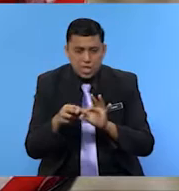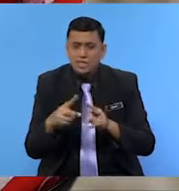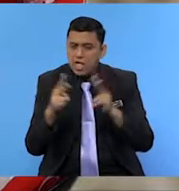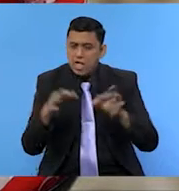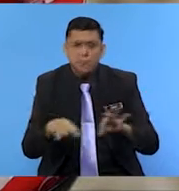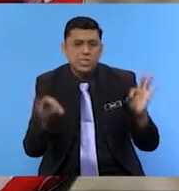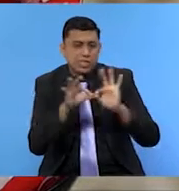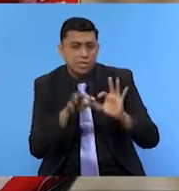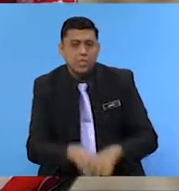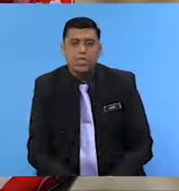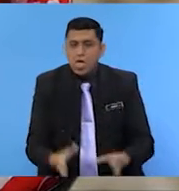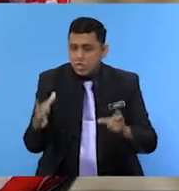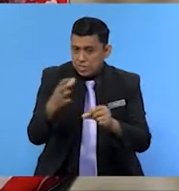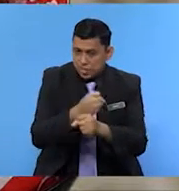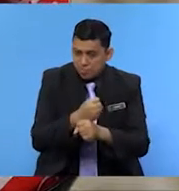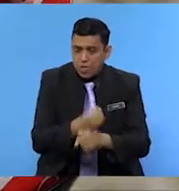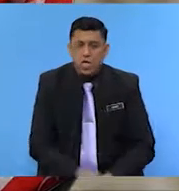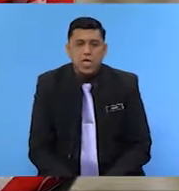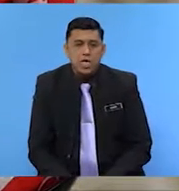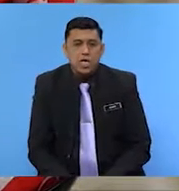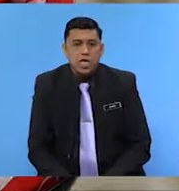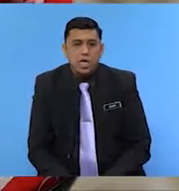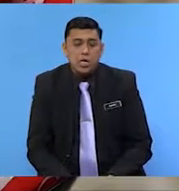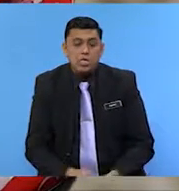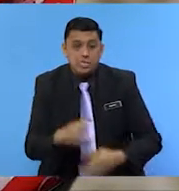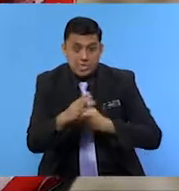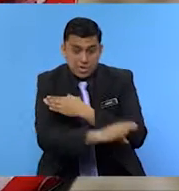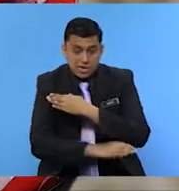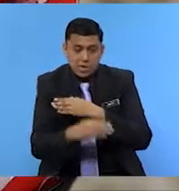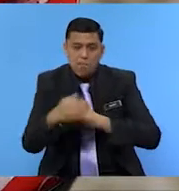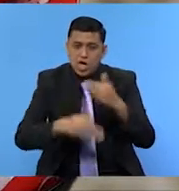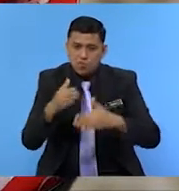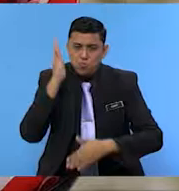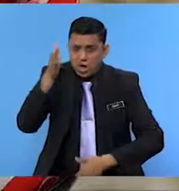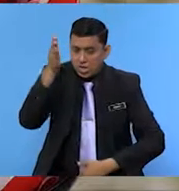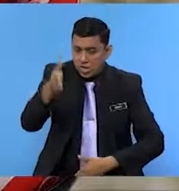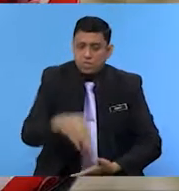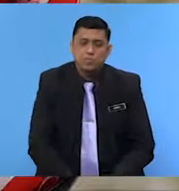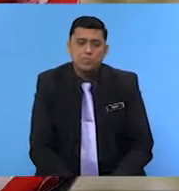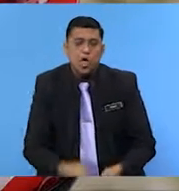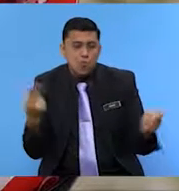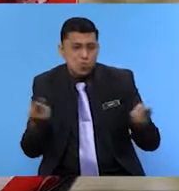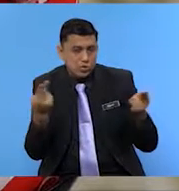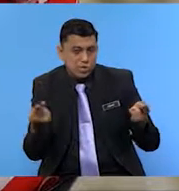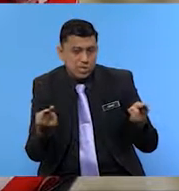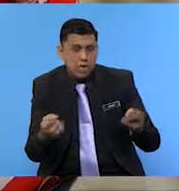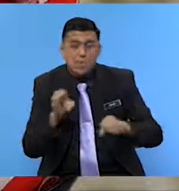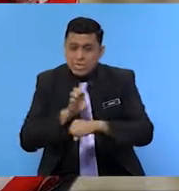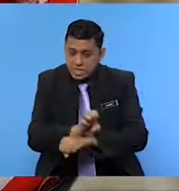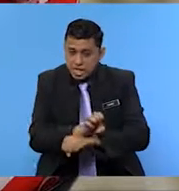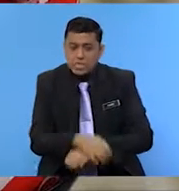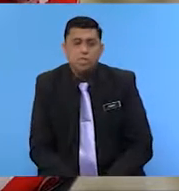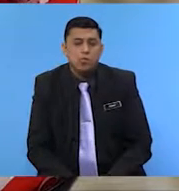damai serta mencapai sebuah negara maju pada masa akan datang. Jadi selain itu usaha yang berkesan perlu dijalankan